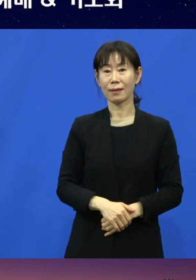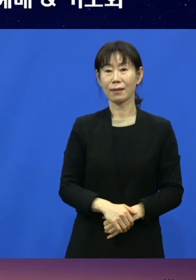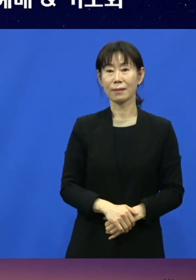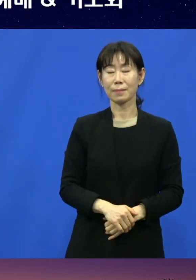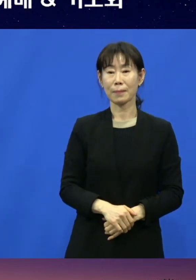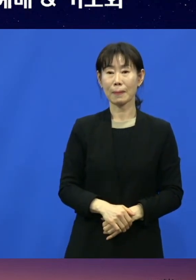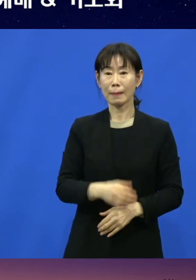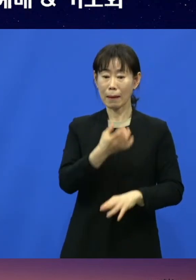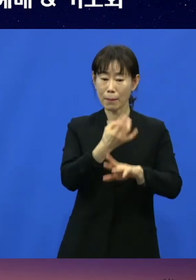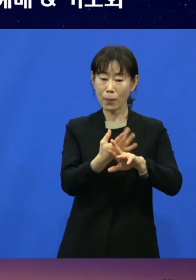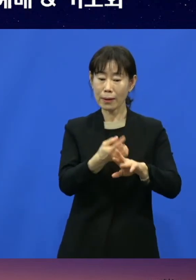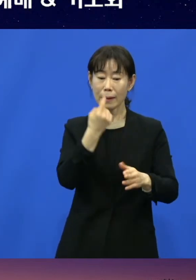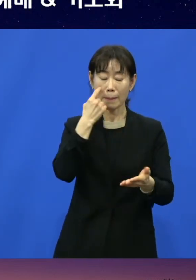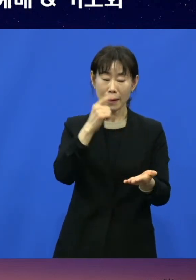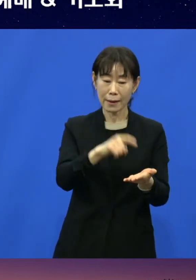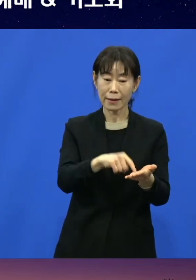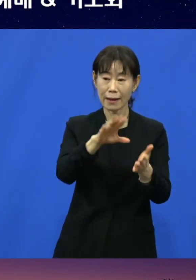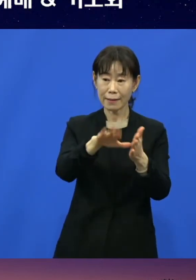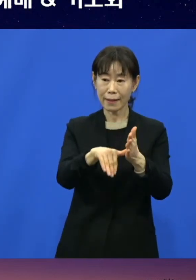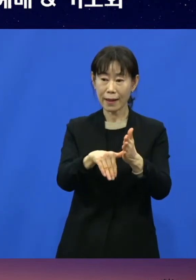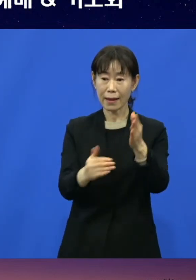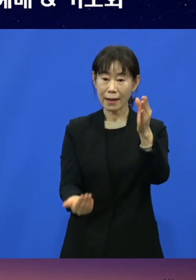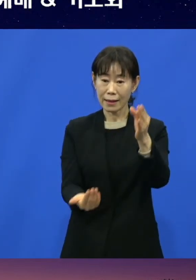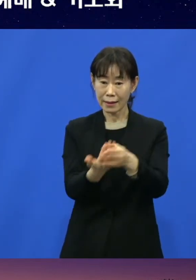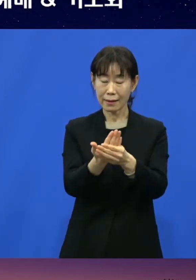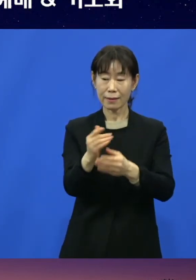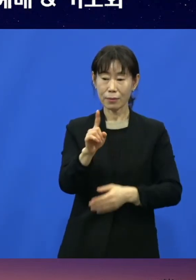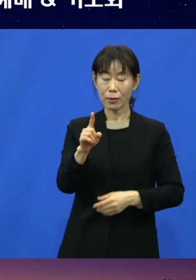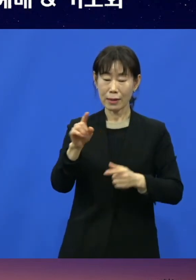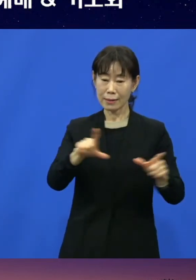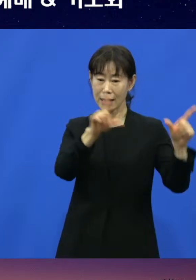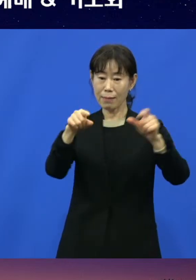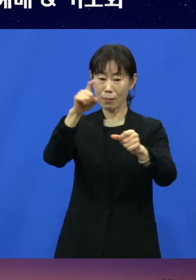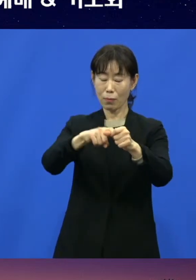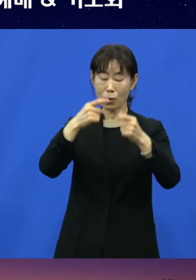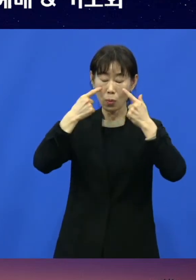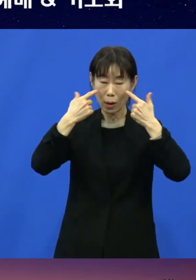그 보화를 발견할 때 무슨 일이 일어납니까? 삶의 목적이 분명해진 거잖아요.